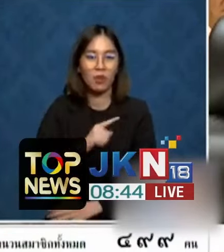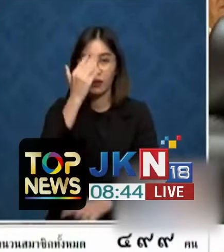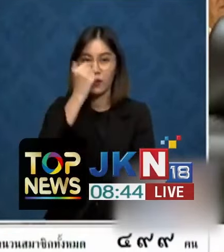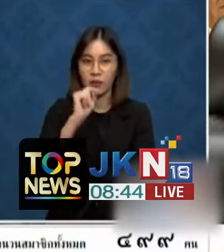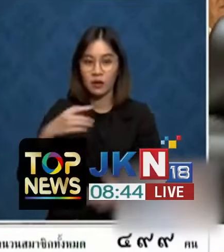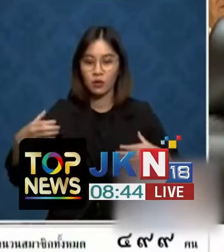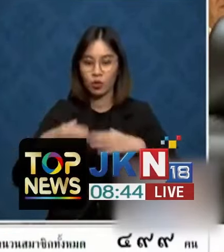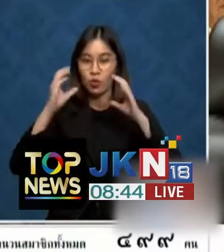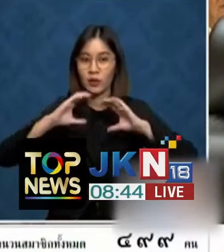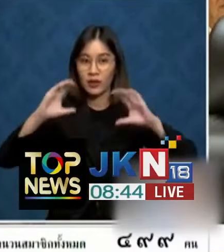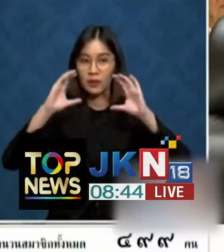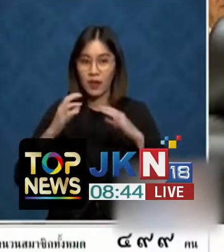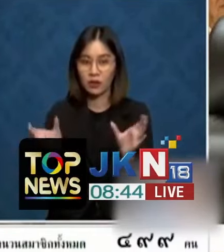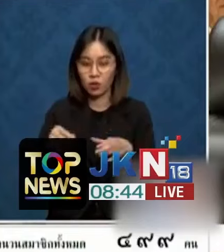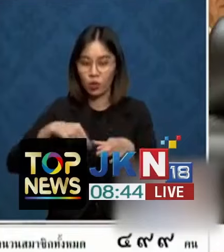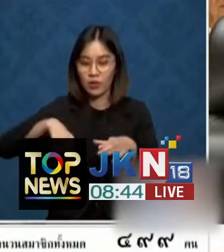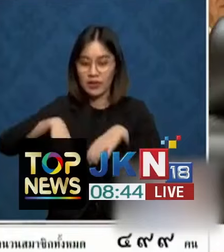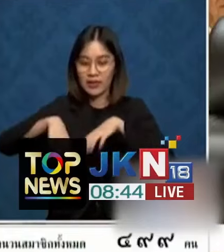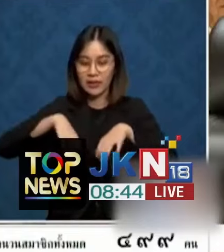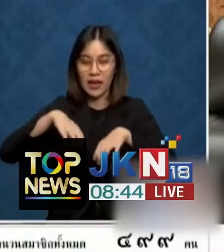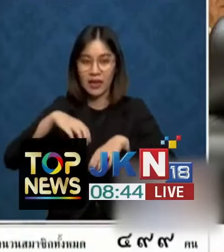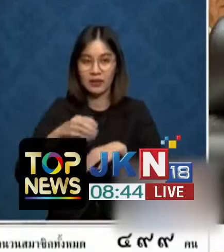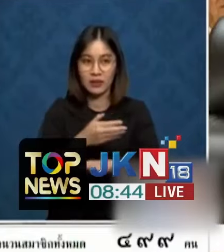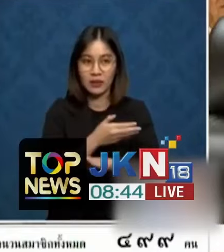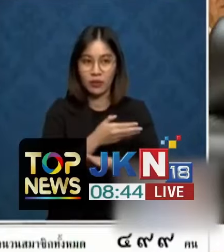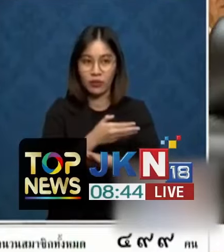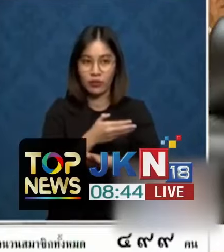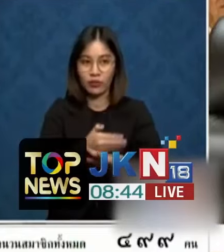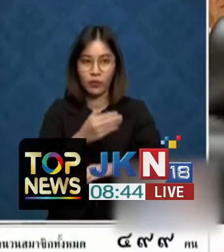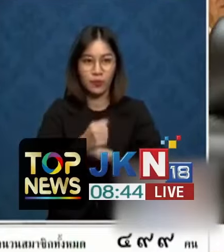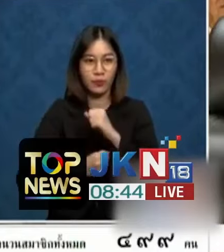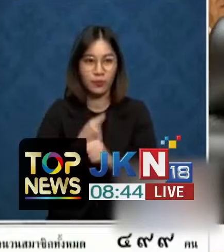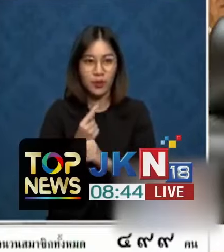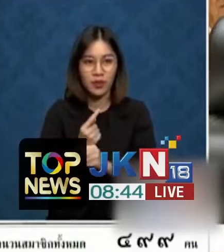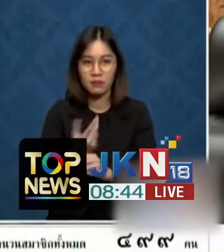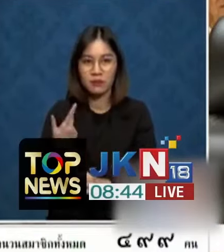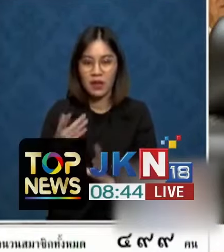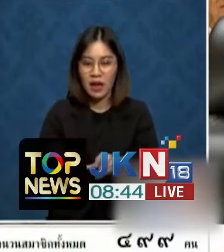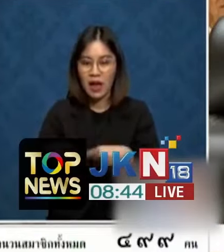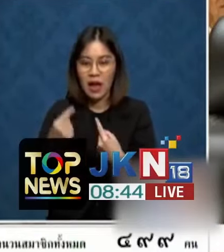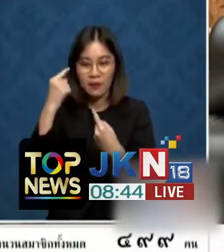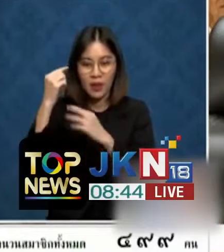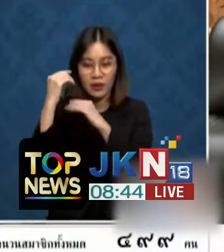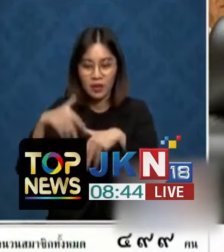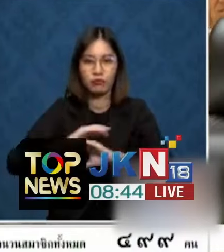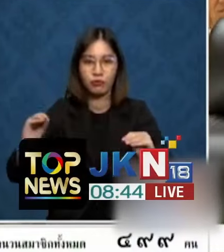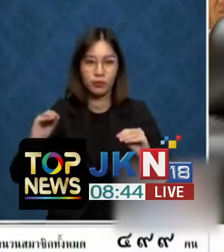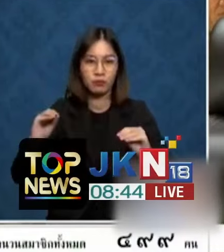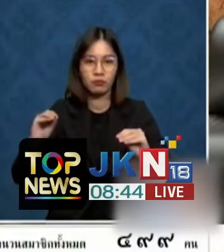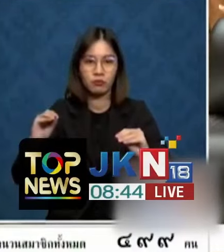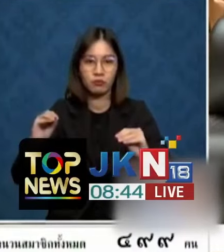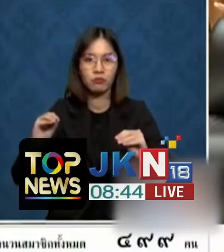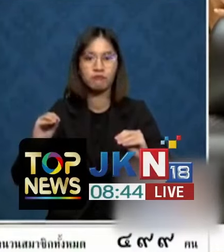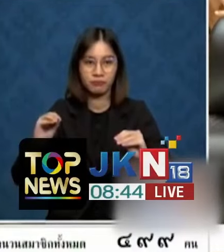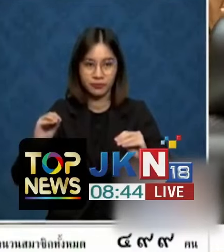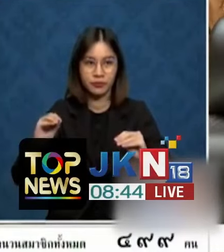อกาสเพราะลงทุนกู้มา 500,000 ล้านบาทคิด GDP อาจจะ 3%เท่ากับกู้มา